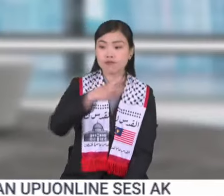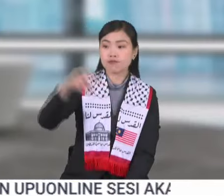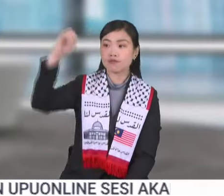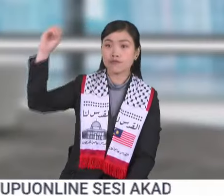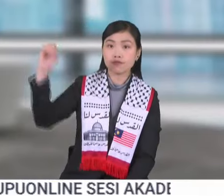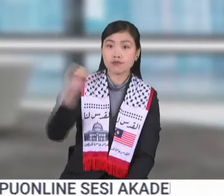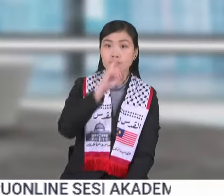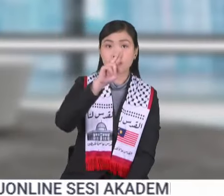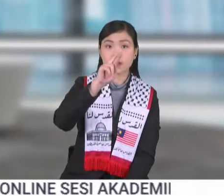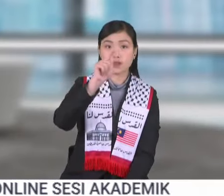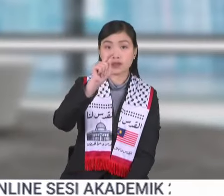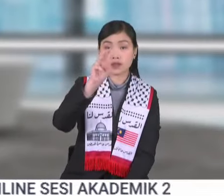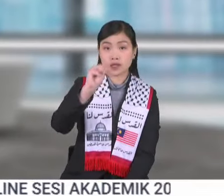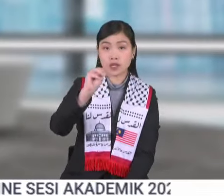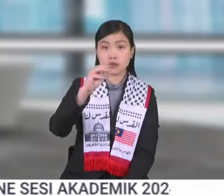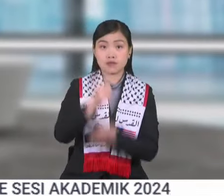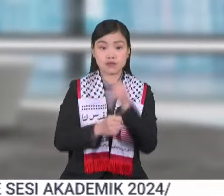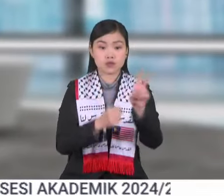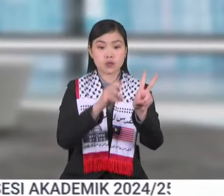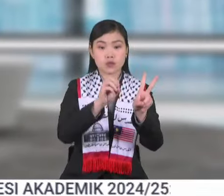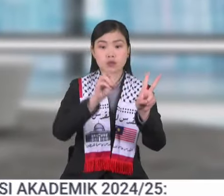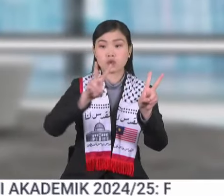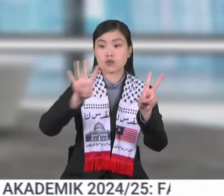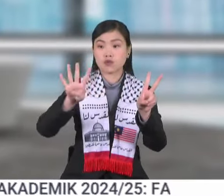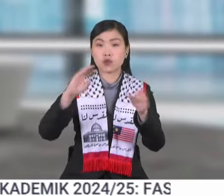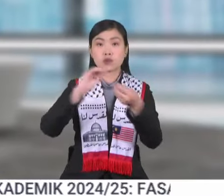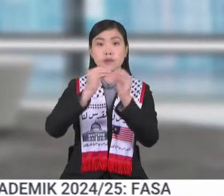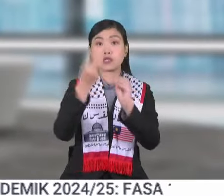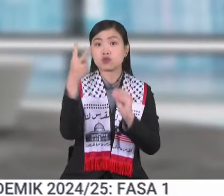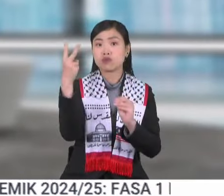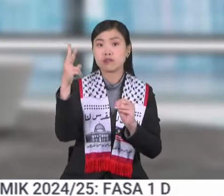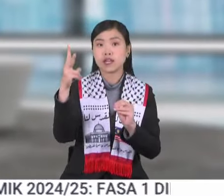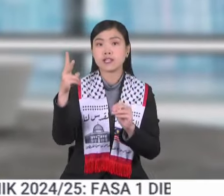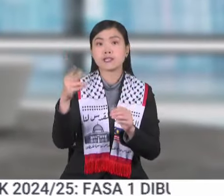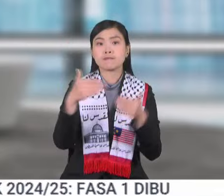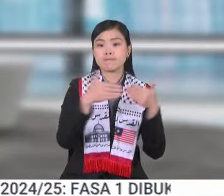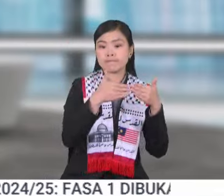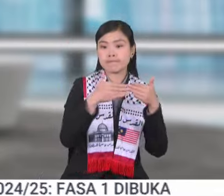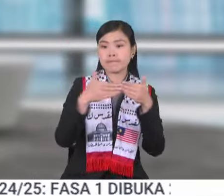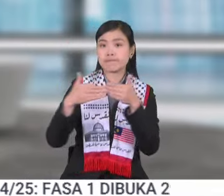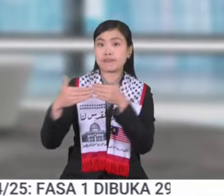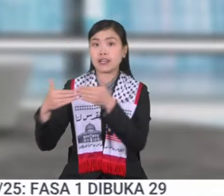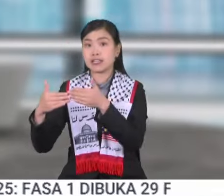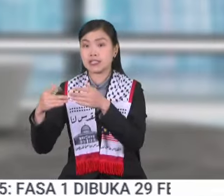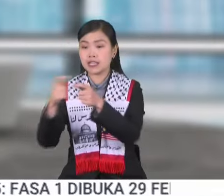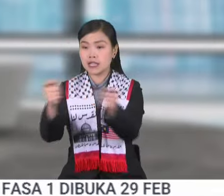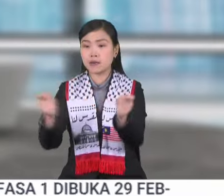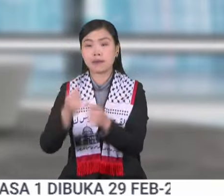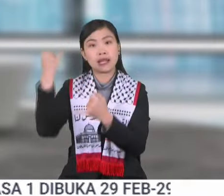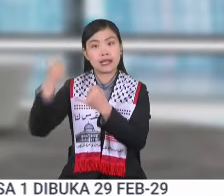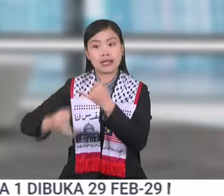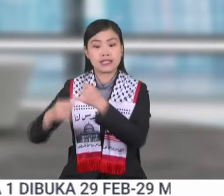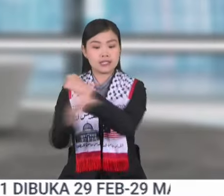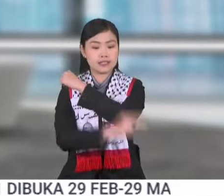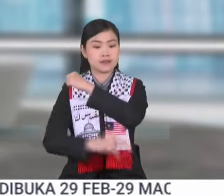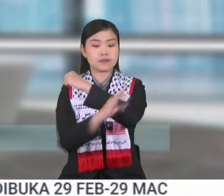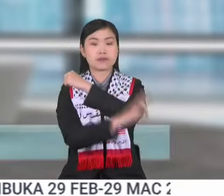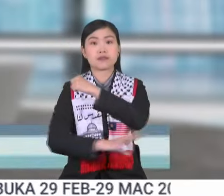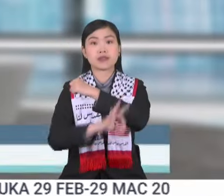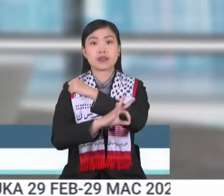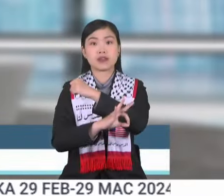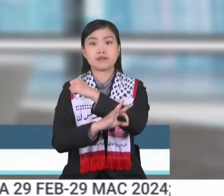jelajah Ramadan RTM 2024 edisi ke-12 meneruskan perjalanan ke lokasi akhir di negeri sembilan